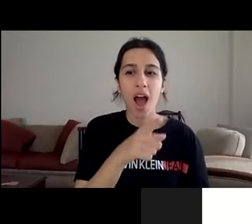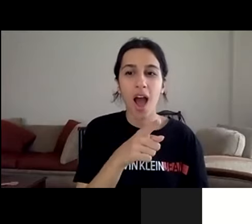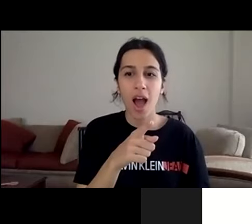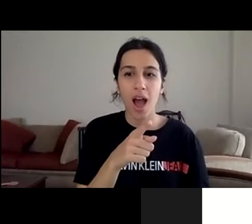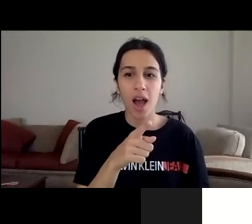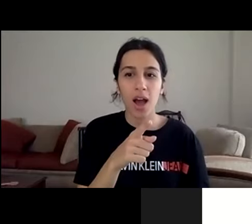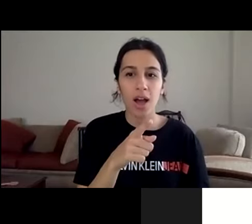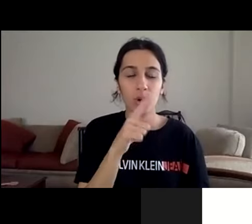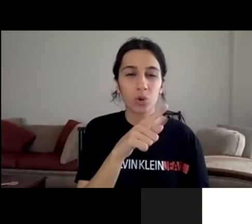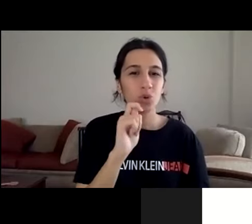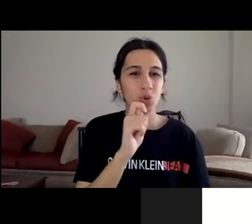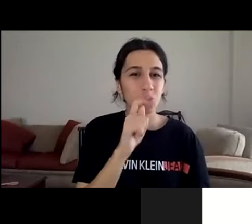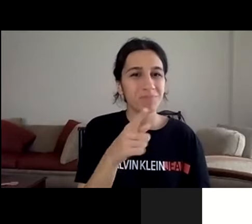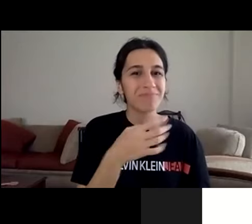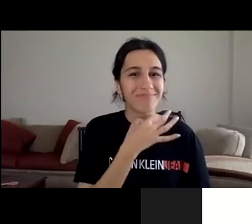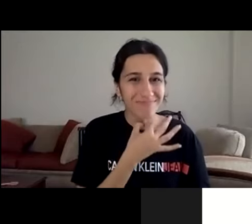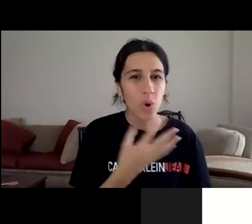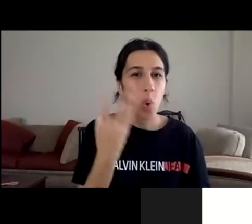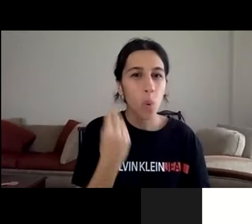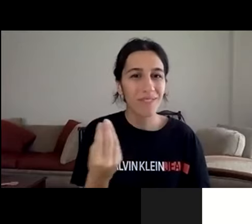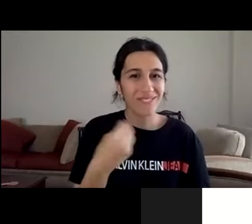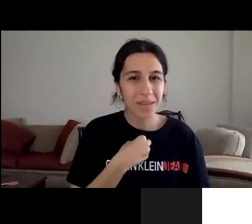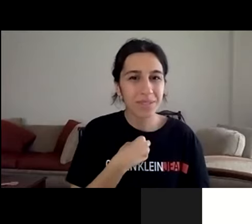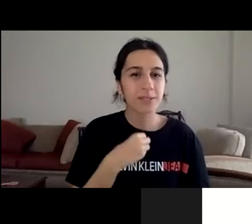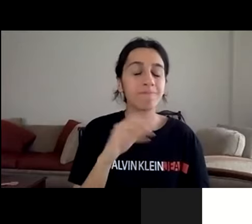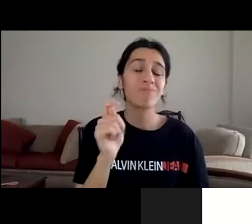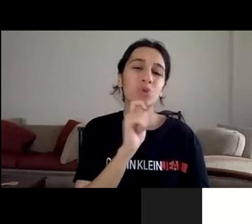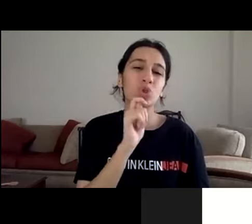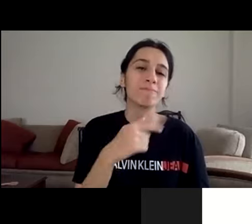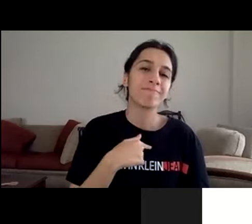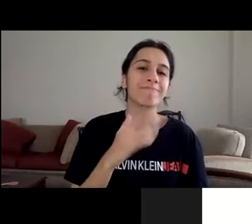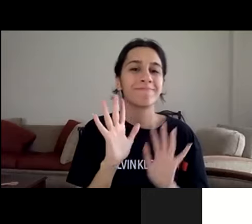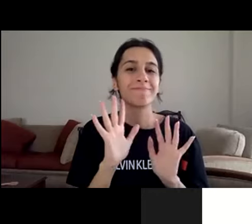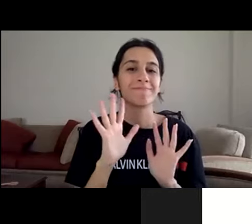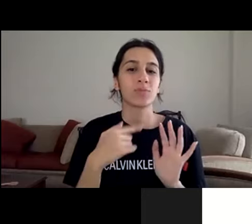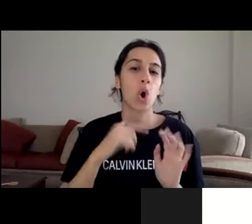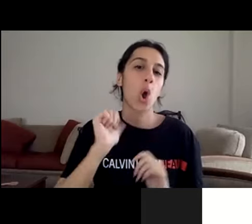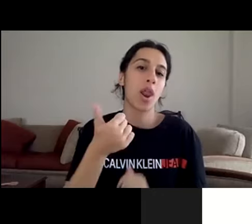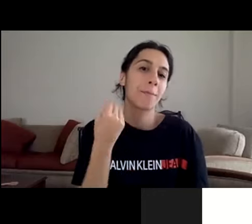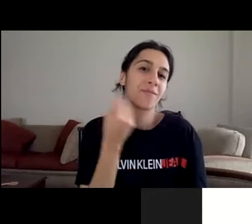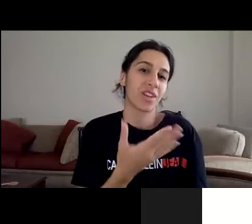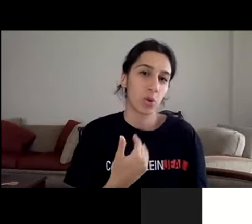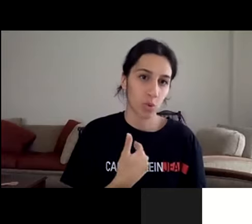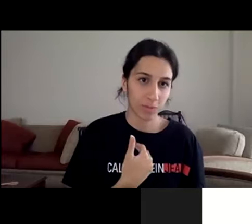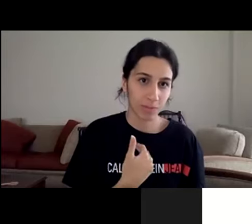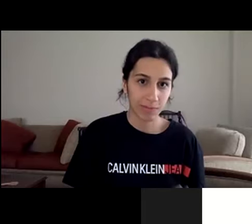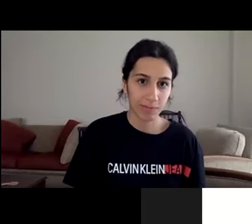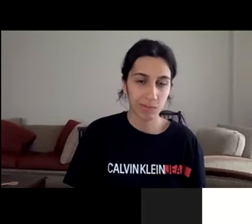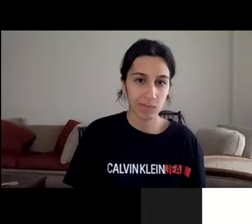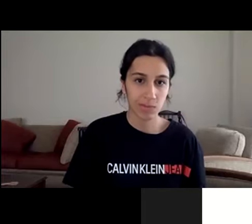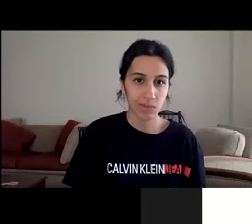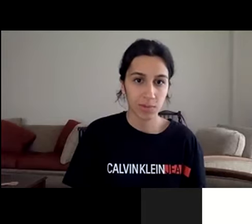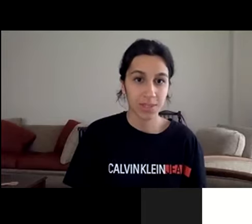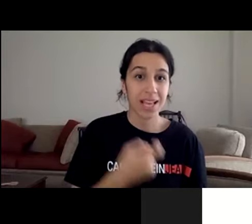soruyor. Ya sunum konusu biraz benim için kritik hocam. Çok üzerine titrediğim şeyler, malzemeler. Bu